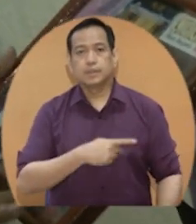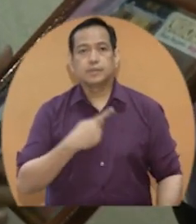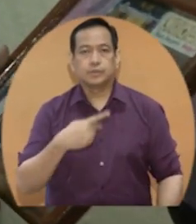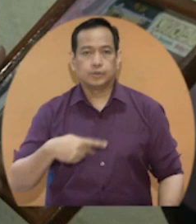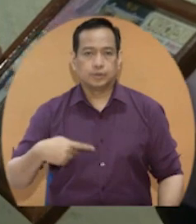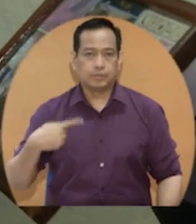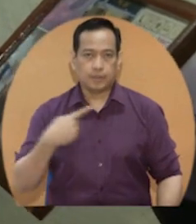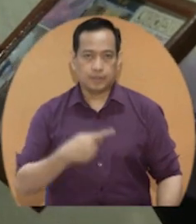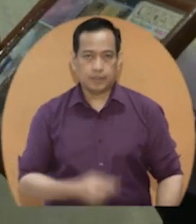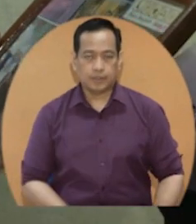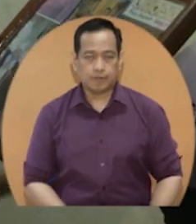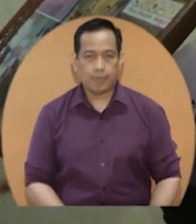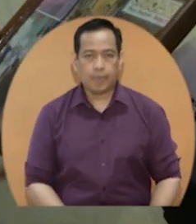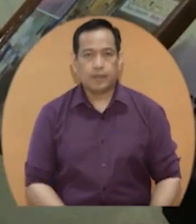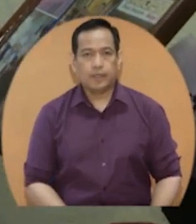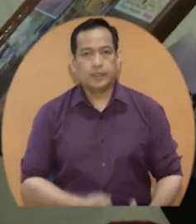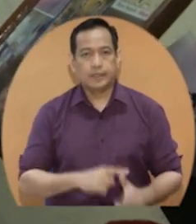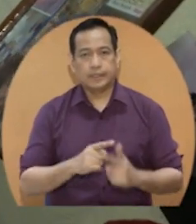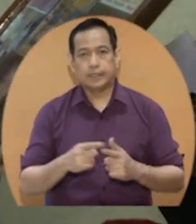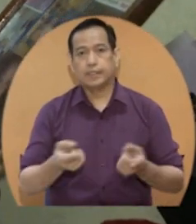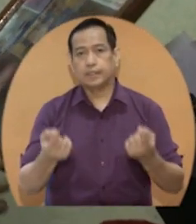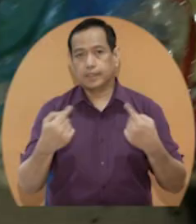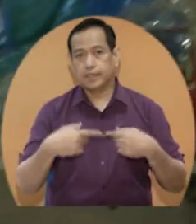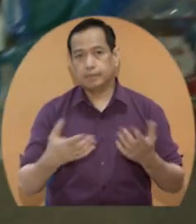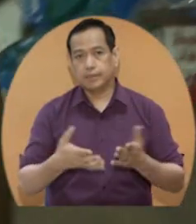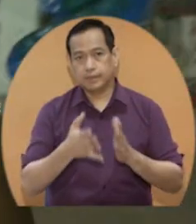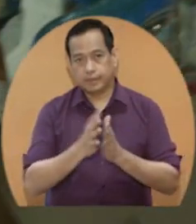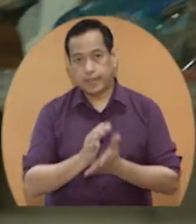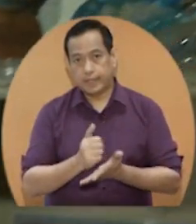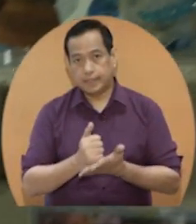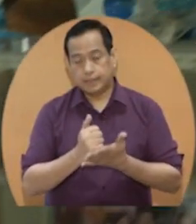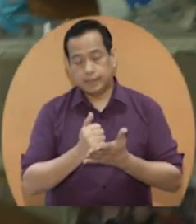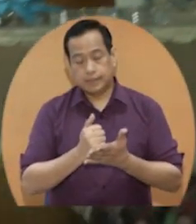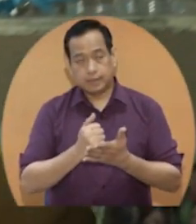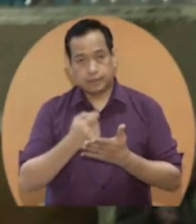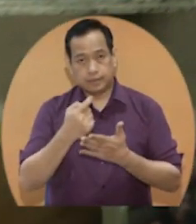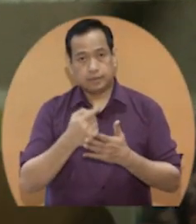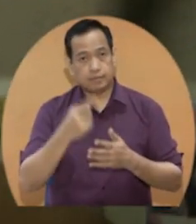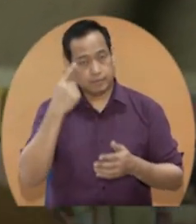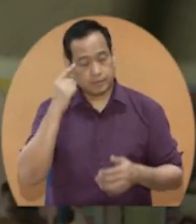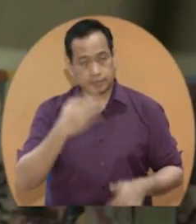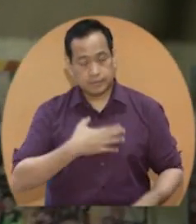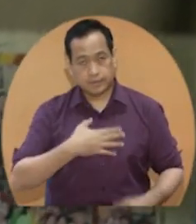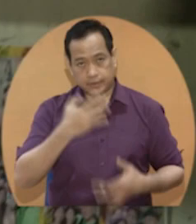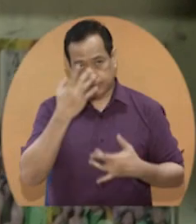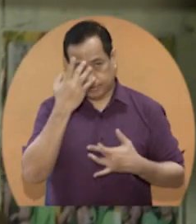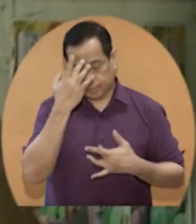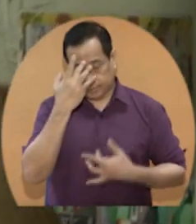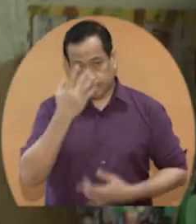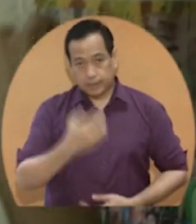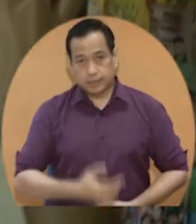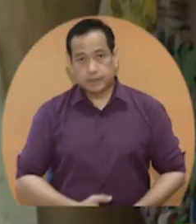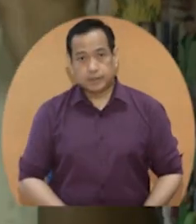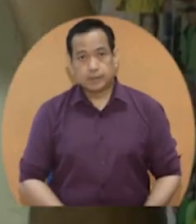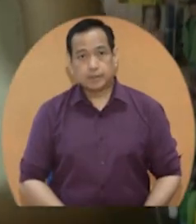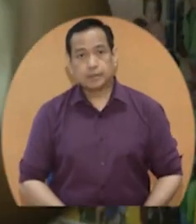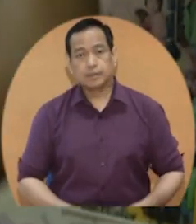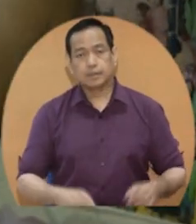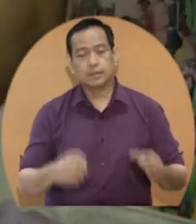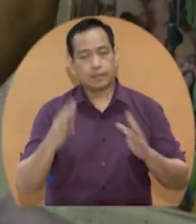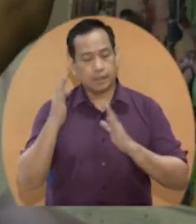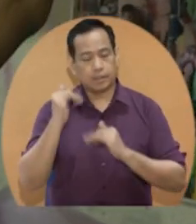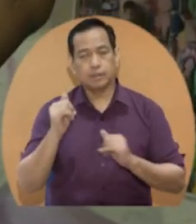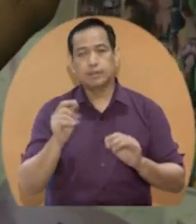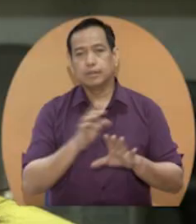din po siya. Kaya po lumalapit ako para maagapan po yung sakit ko na wag naman po sanang